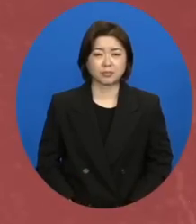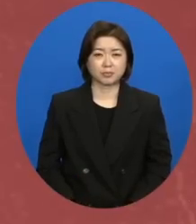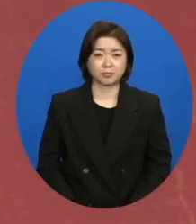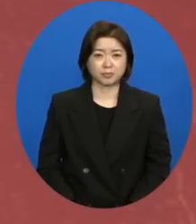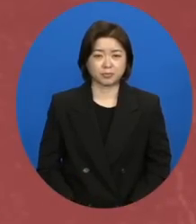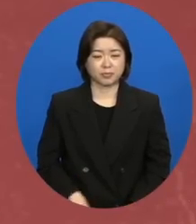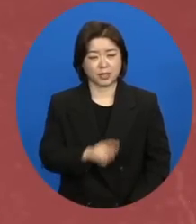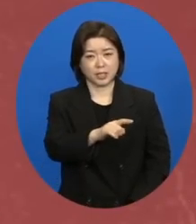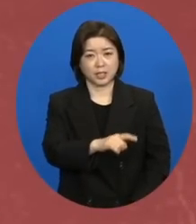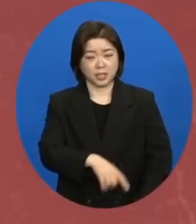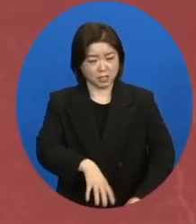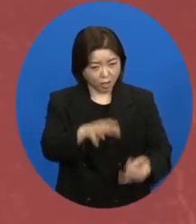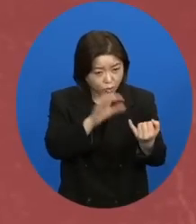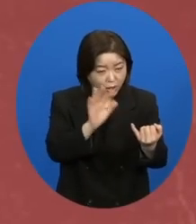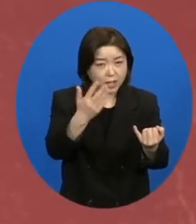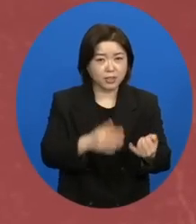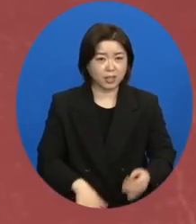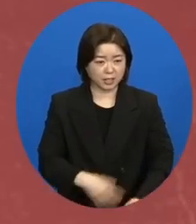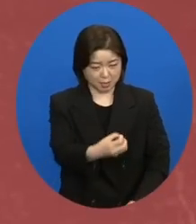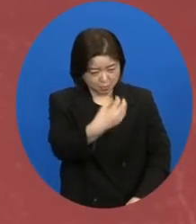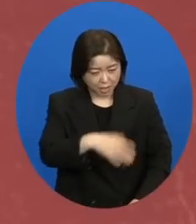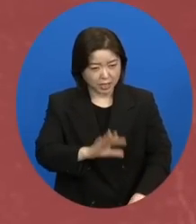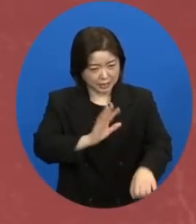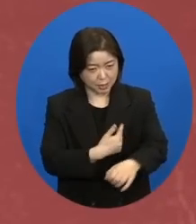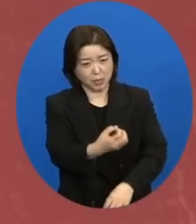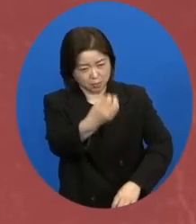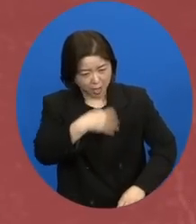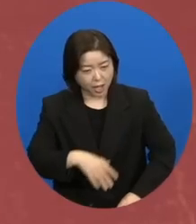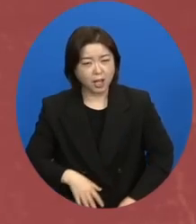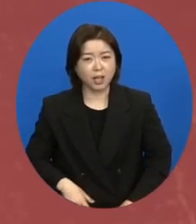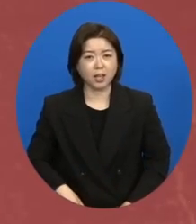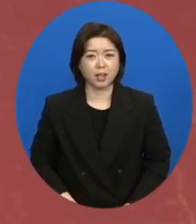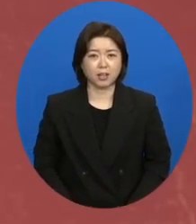아니, 혼나봐야 되냐? 얘기를 해야지 잘못했다고.